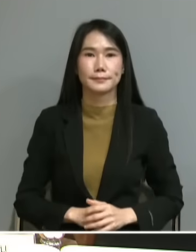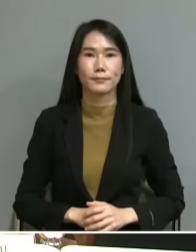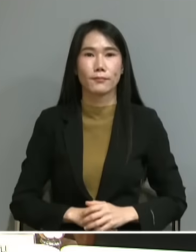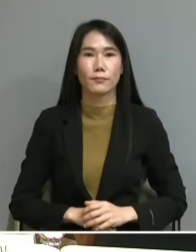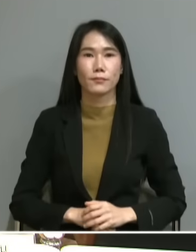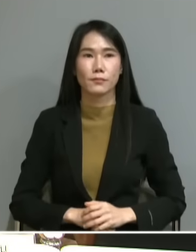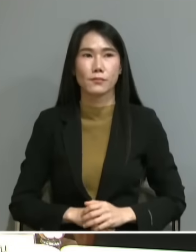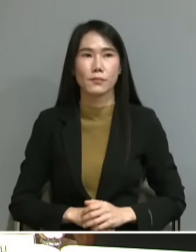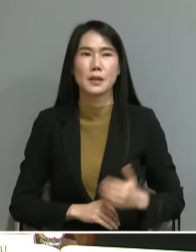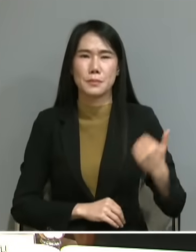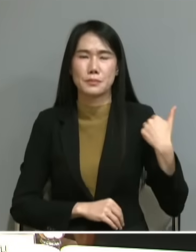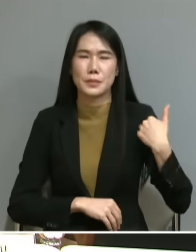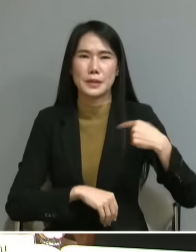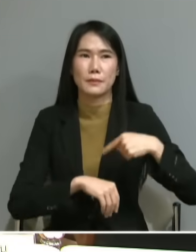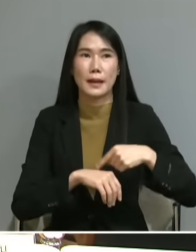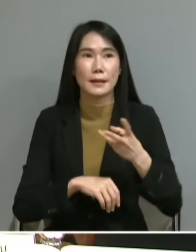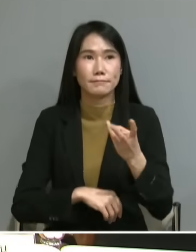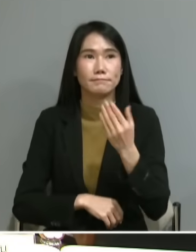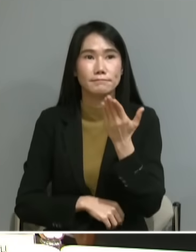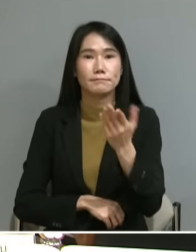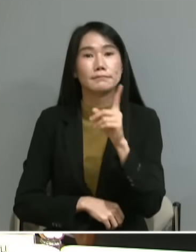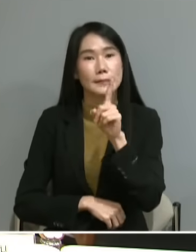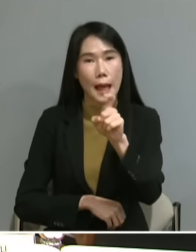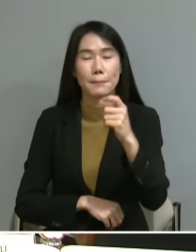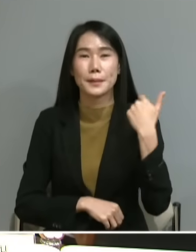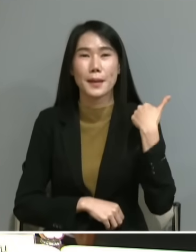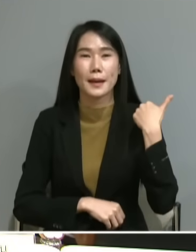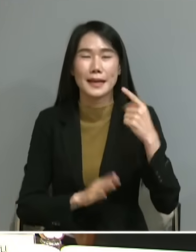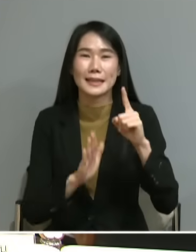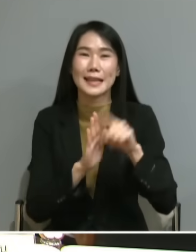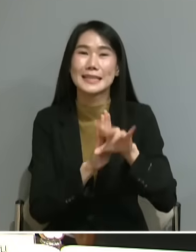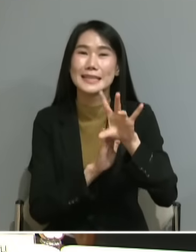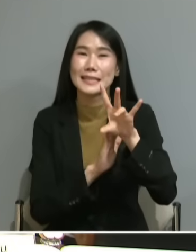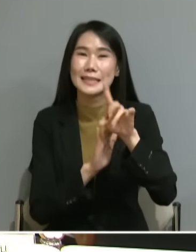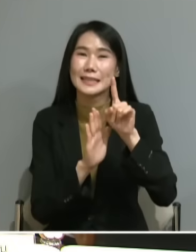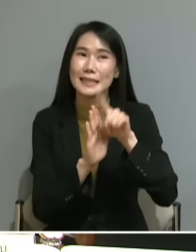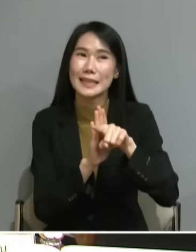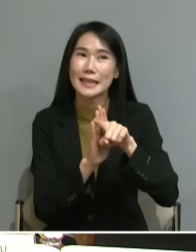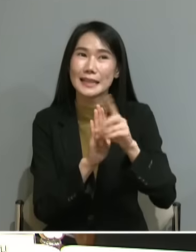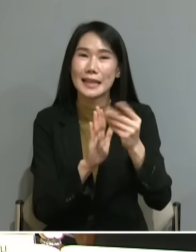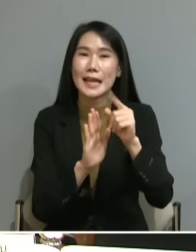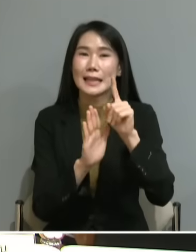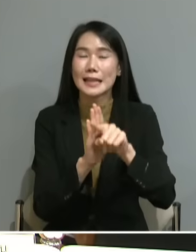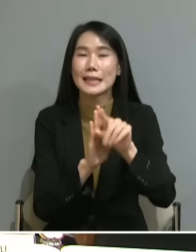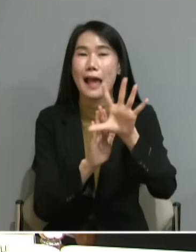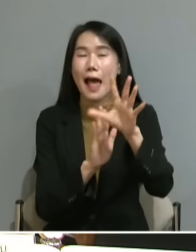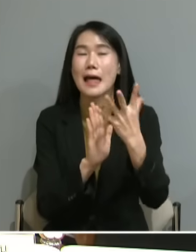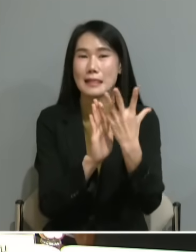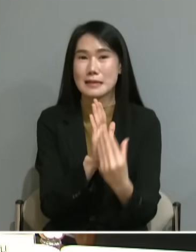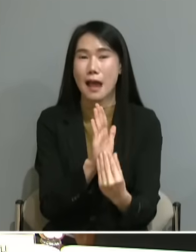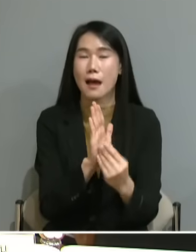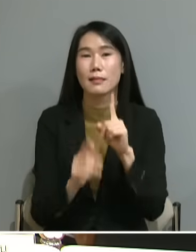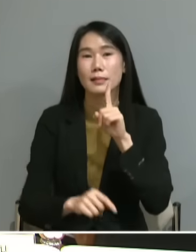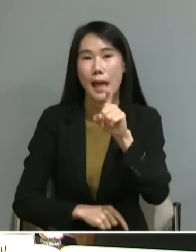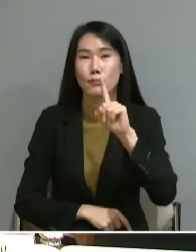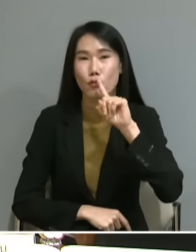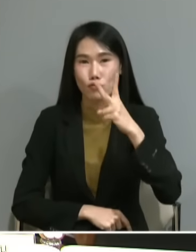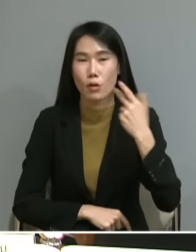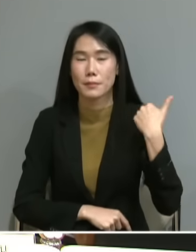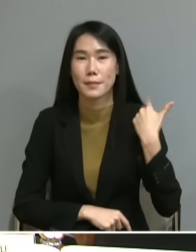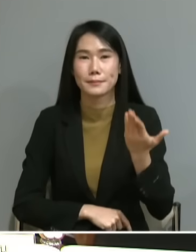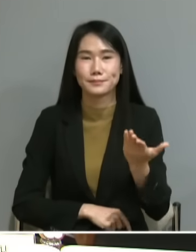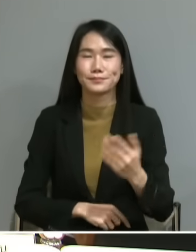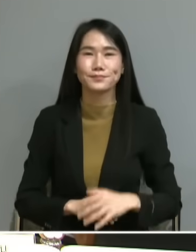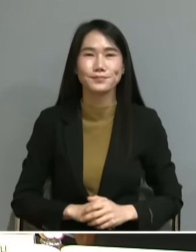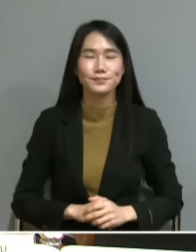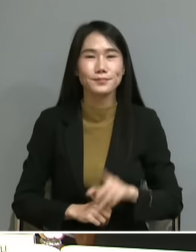ยังมีเวลาเหลืออีกท่านถามเหลืออีก7เหลืออีก5นาทีรวมกัน ขอ เชิญครับ